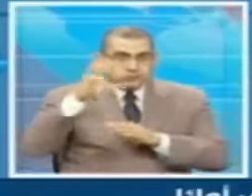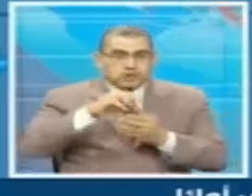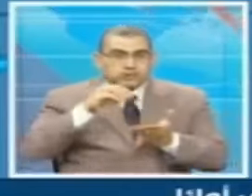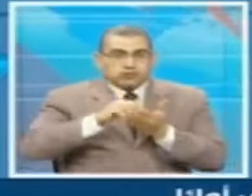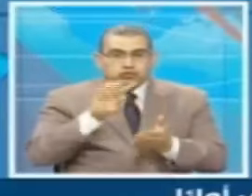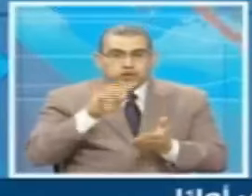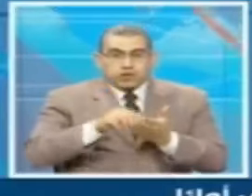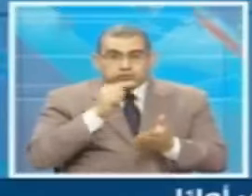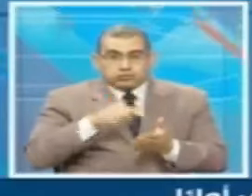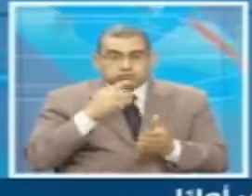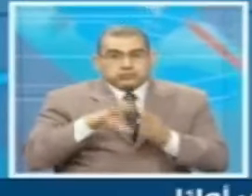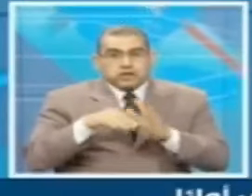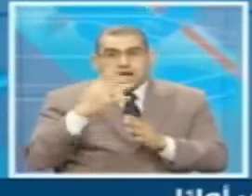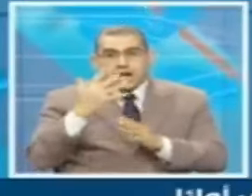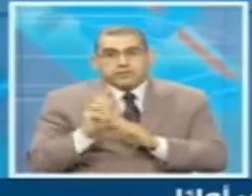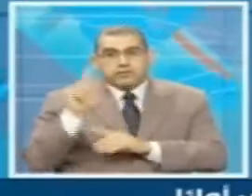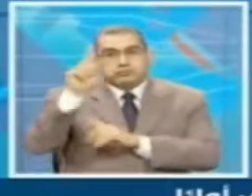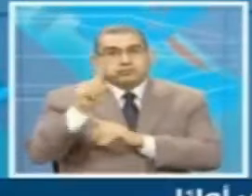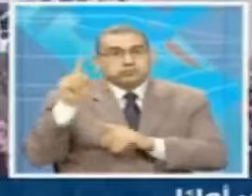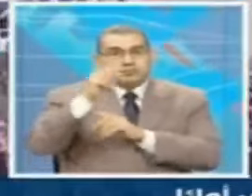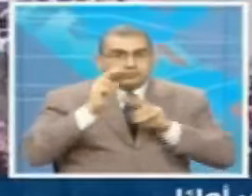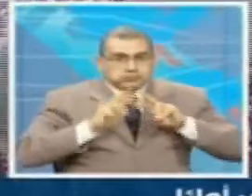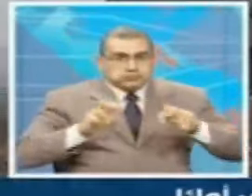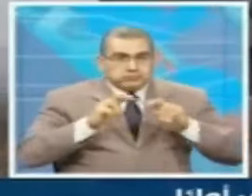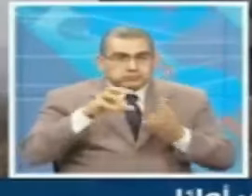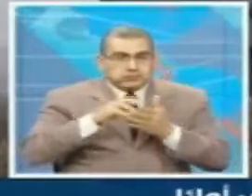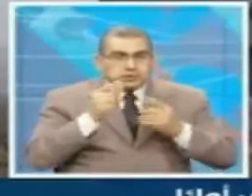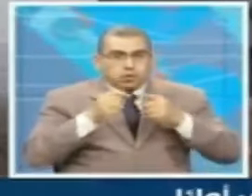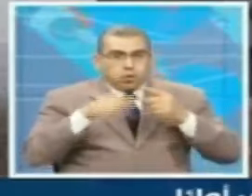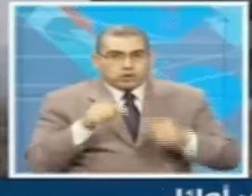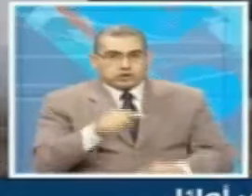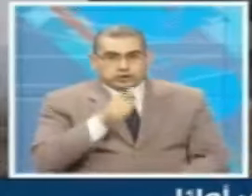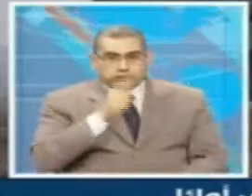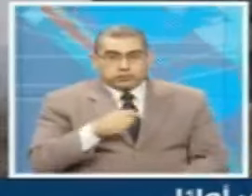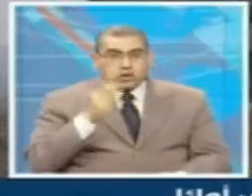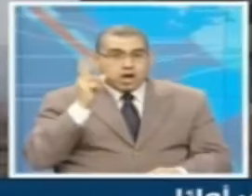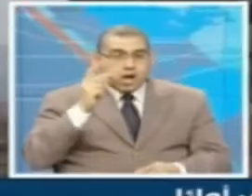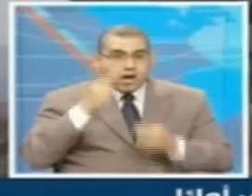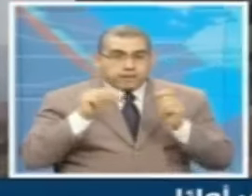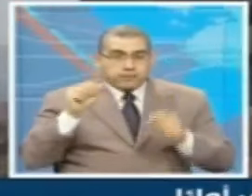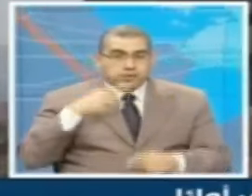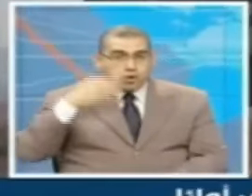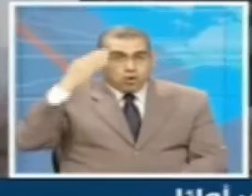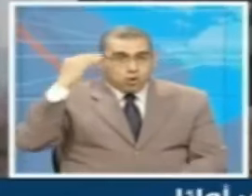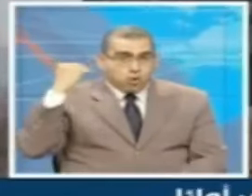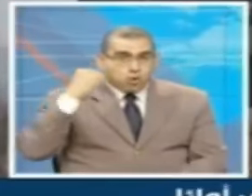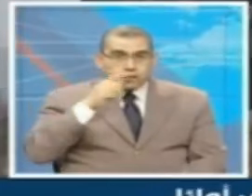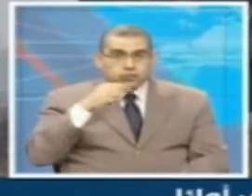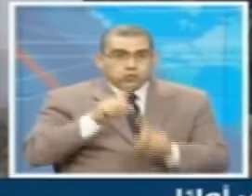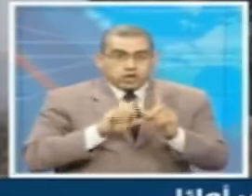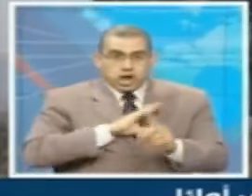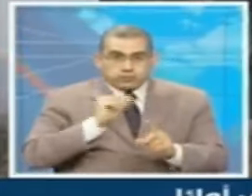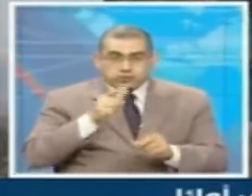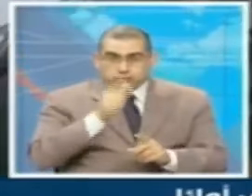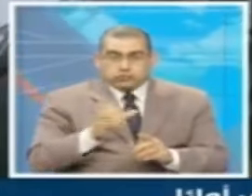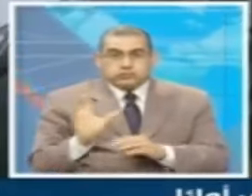مشروع لإطلاق 5 أقمار صناعية لتحسين مراقبة بيونغ يانغ. ونقلت وكالة الأنباء الكورية الجنوبية عن المتحدث باسم وزارة الدفاع